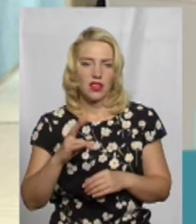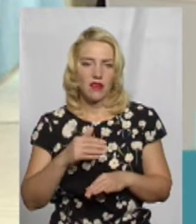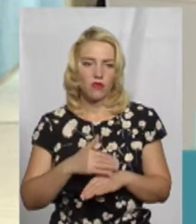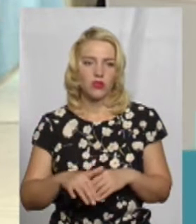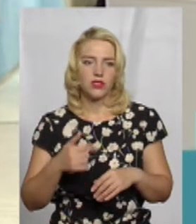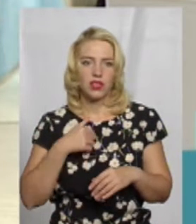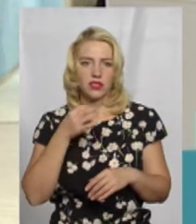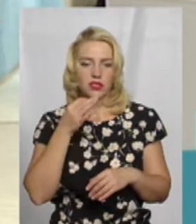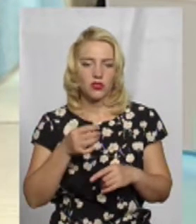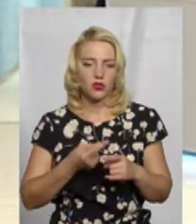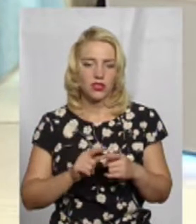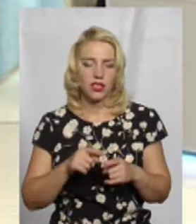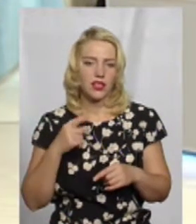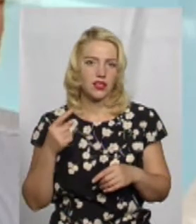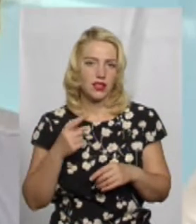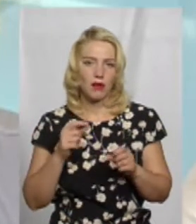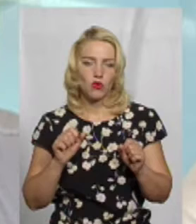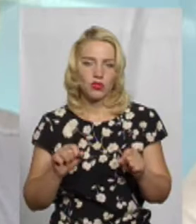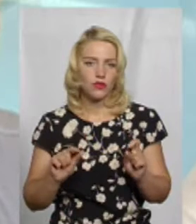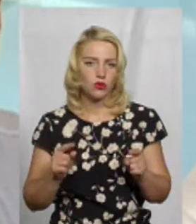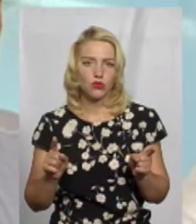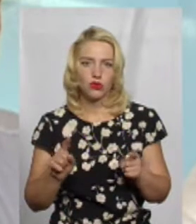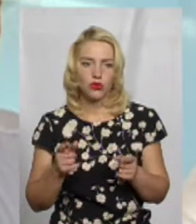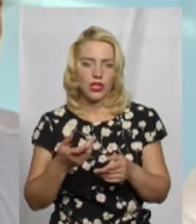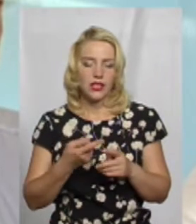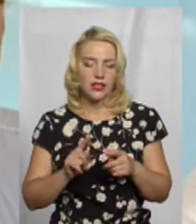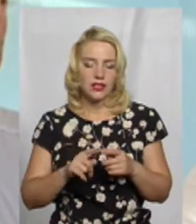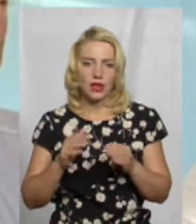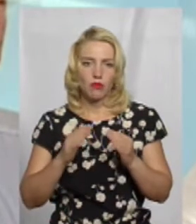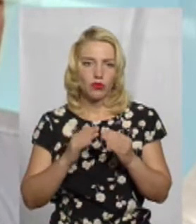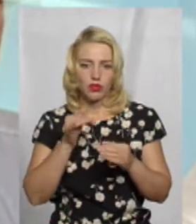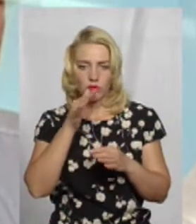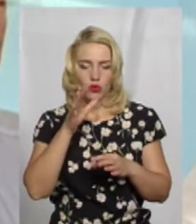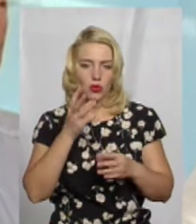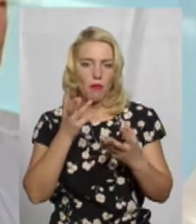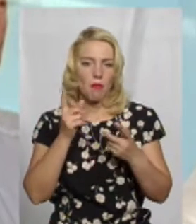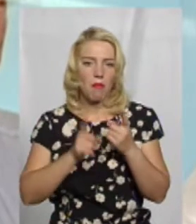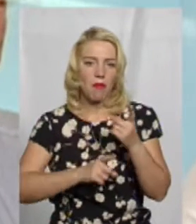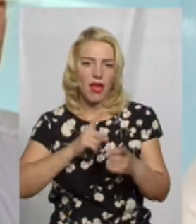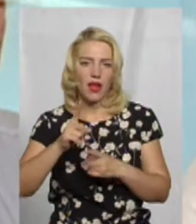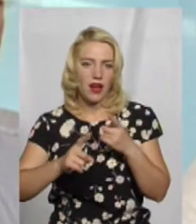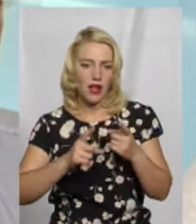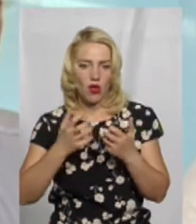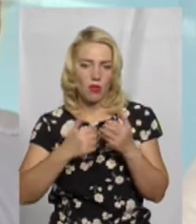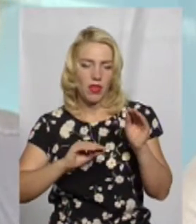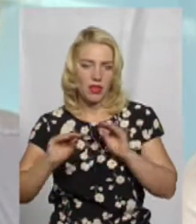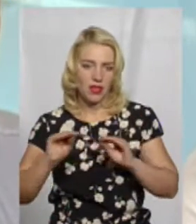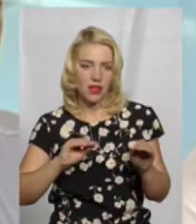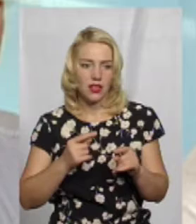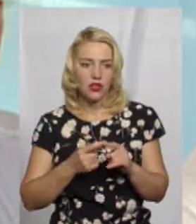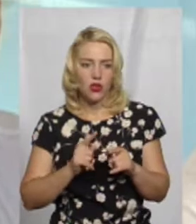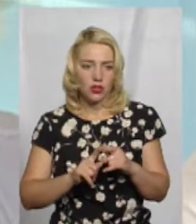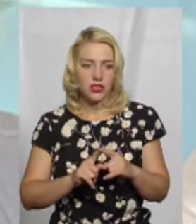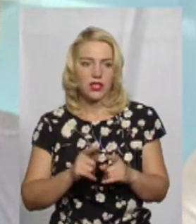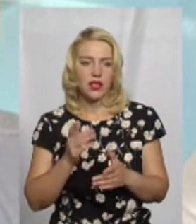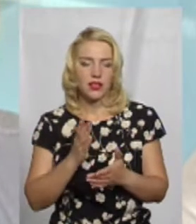це сьогодні єдина можливість, тому що ми ці будинки не переобладнаємо і ліфти не встановимо. Ну, це знову таки